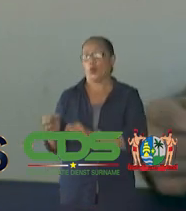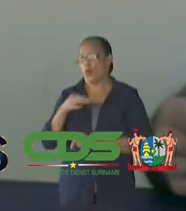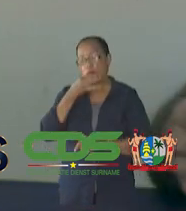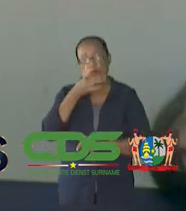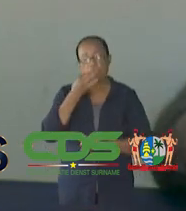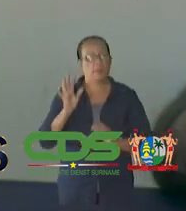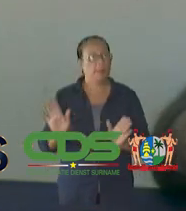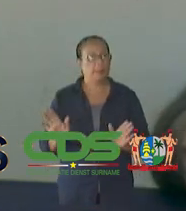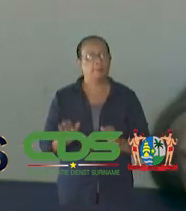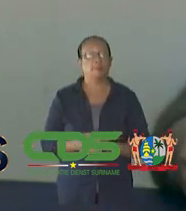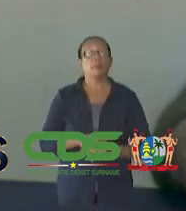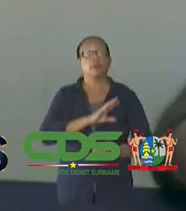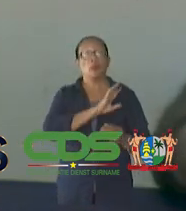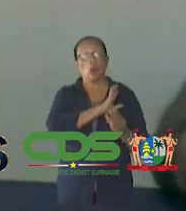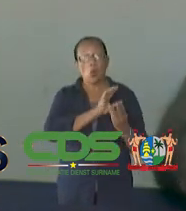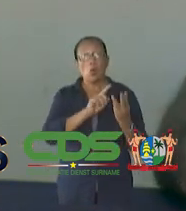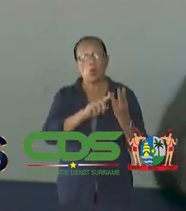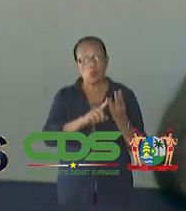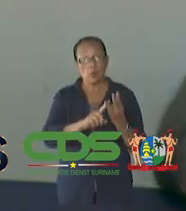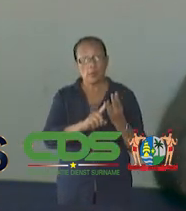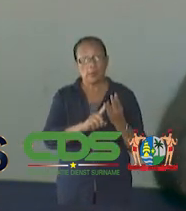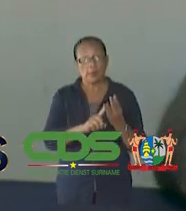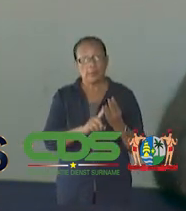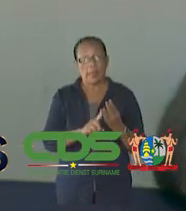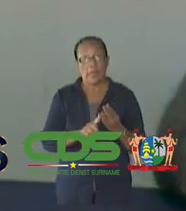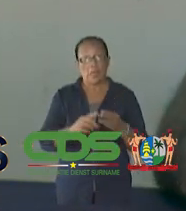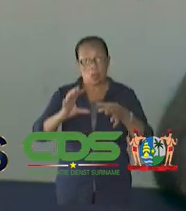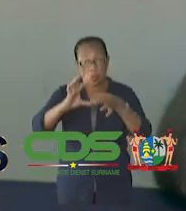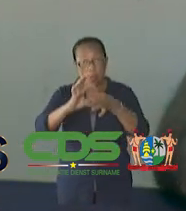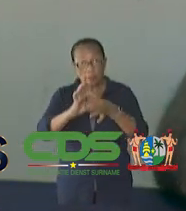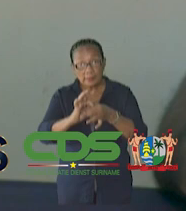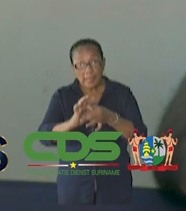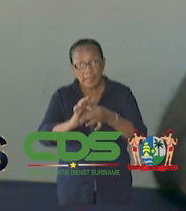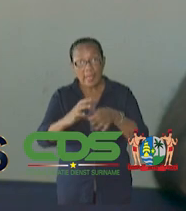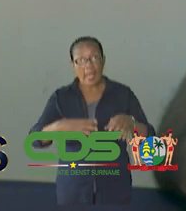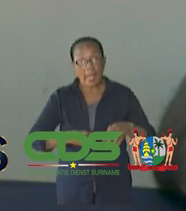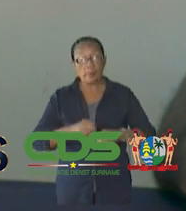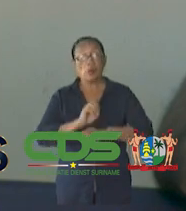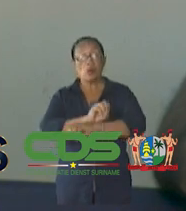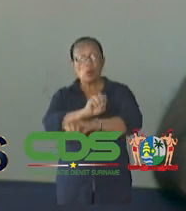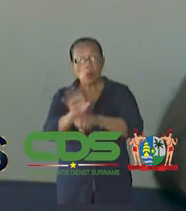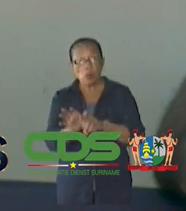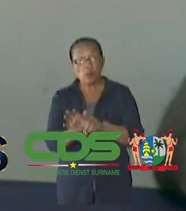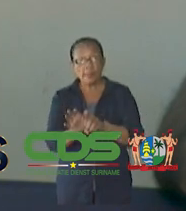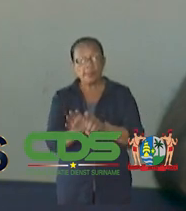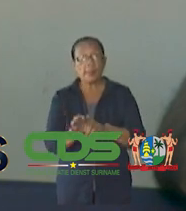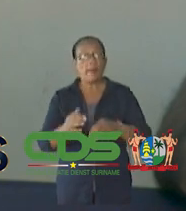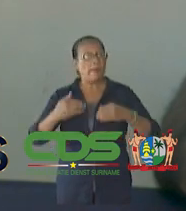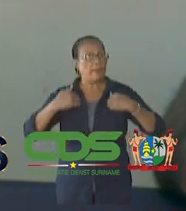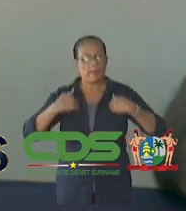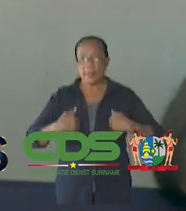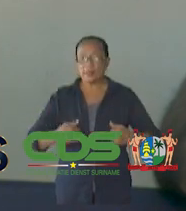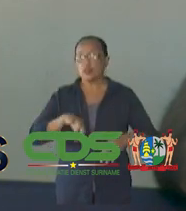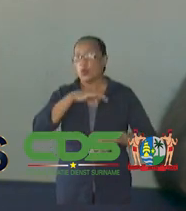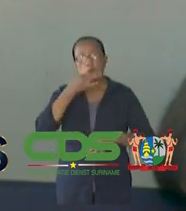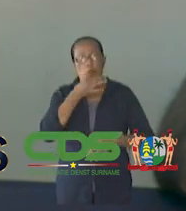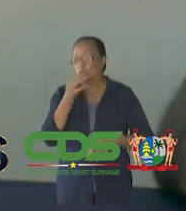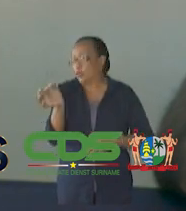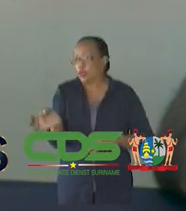Dus ook na nauw contact met iemand met bewezen COVID-19 hoeven mensen niet thuis te